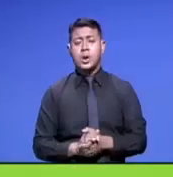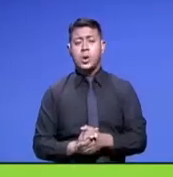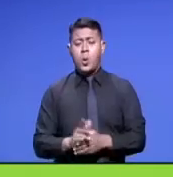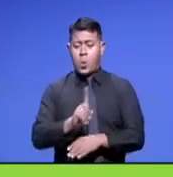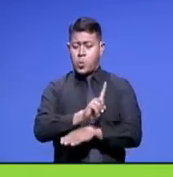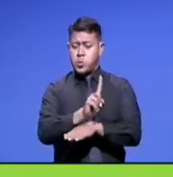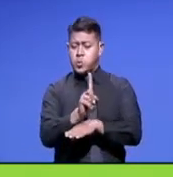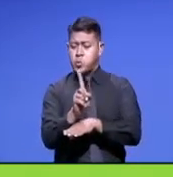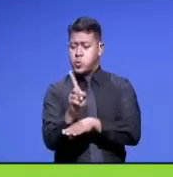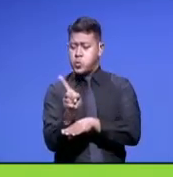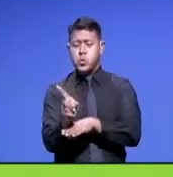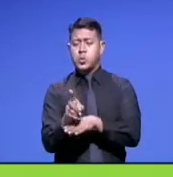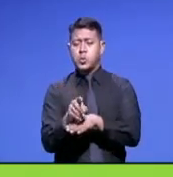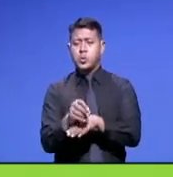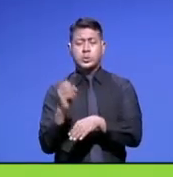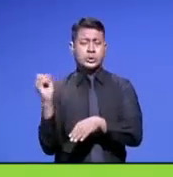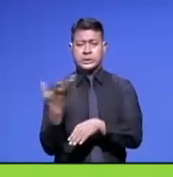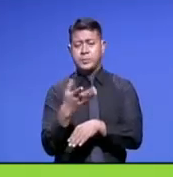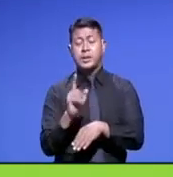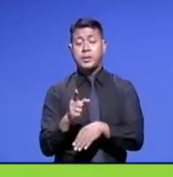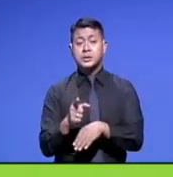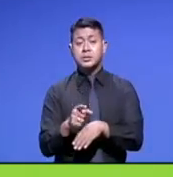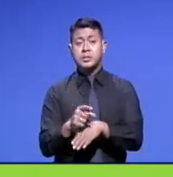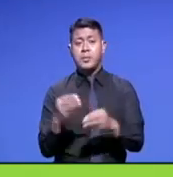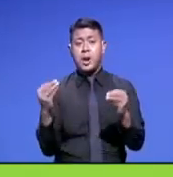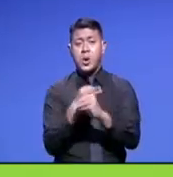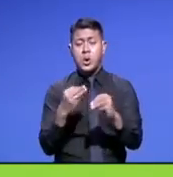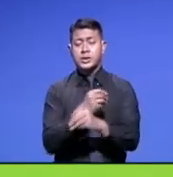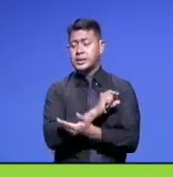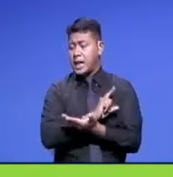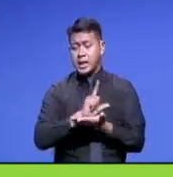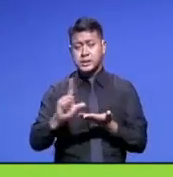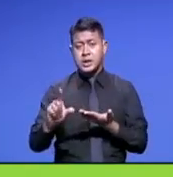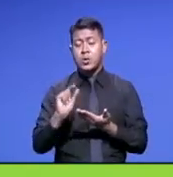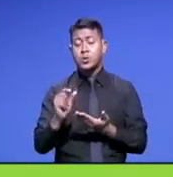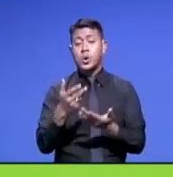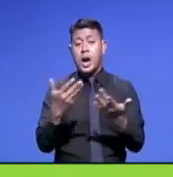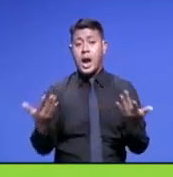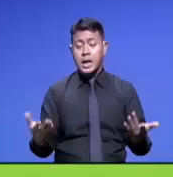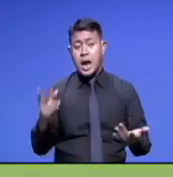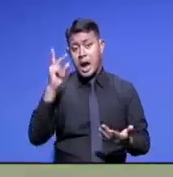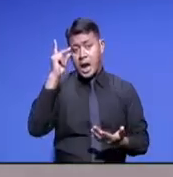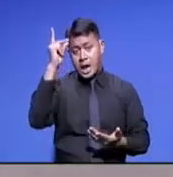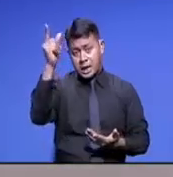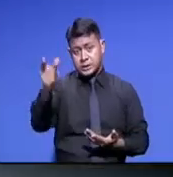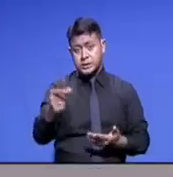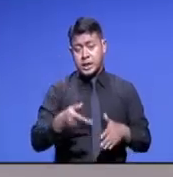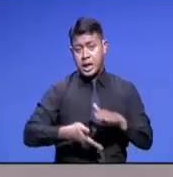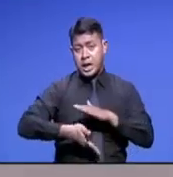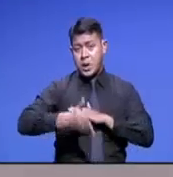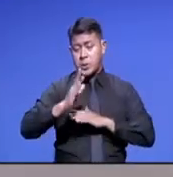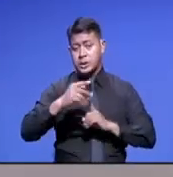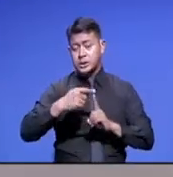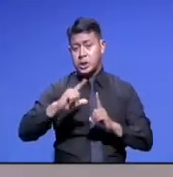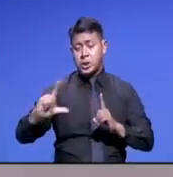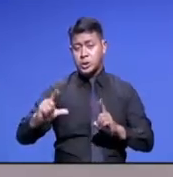bisa lebih cepat karena memang arus lalu lintas di sini ramai lancar begitu ya. Untuk Anda pemirsa yang berencana untuk melewati jalur